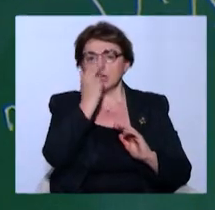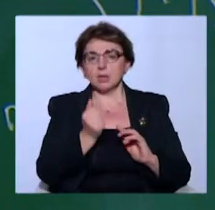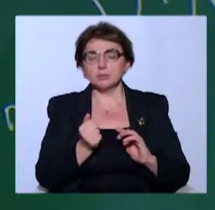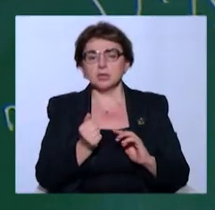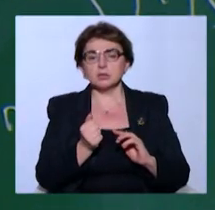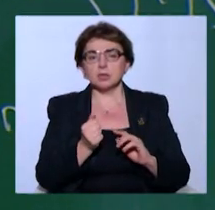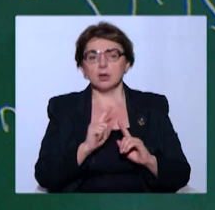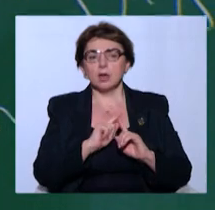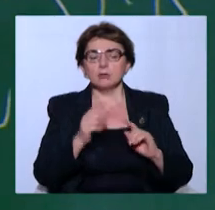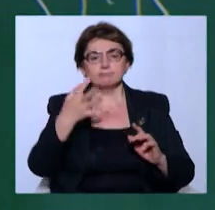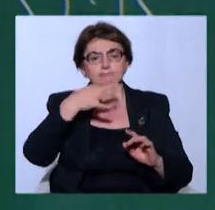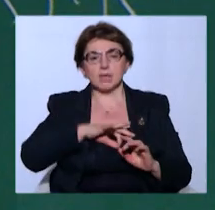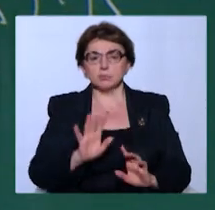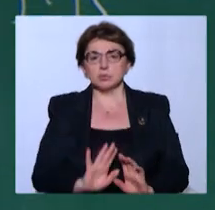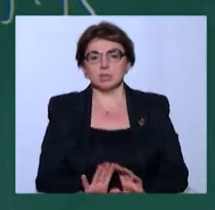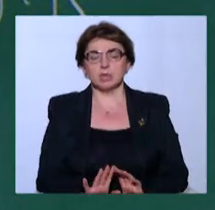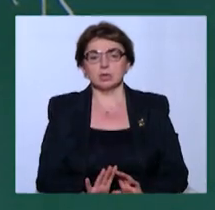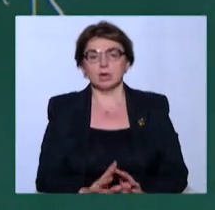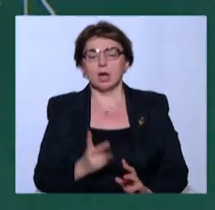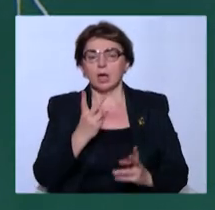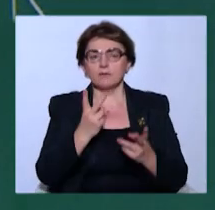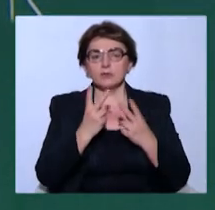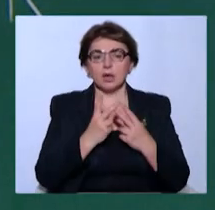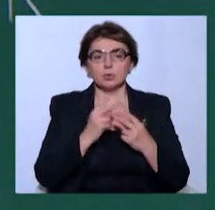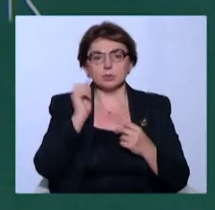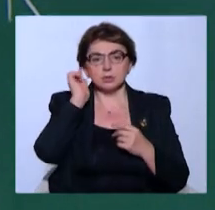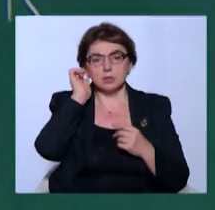მე მინდა მოვიყვანო მაგალითად ასევე